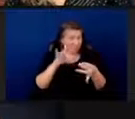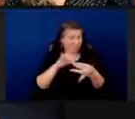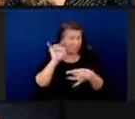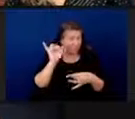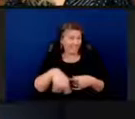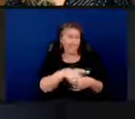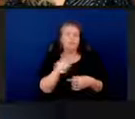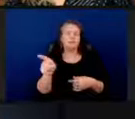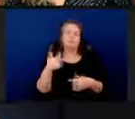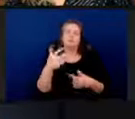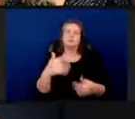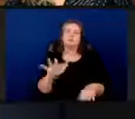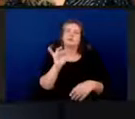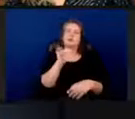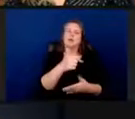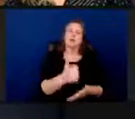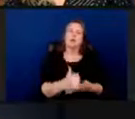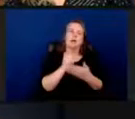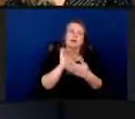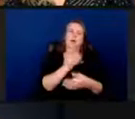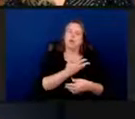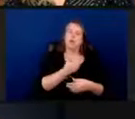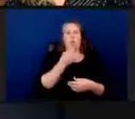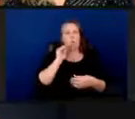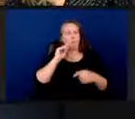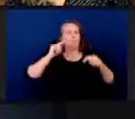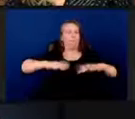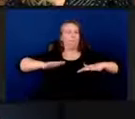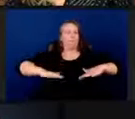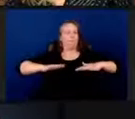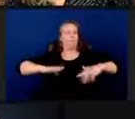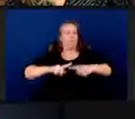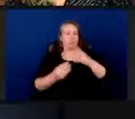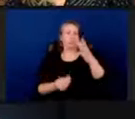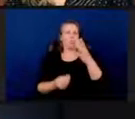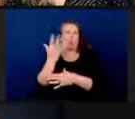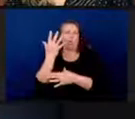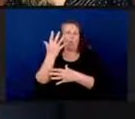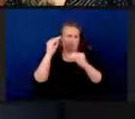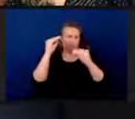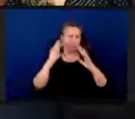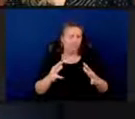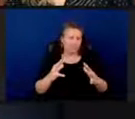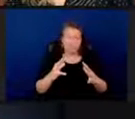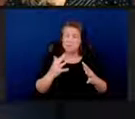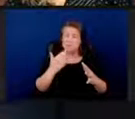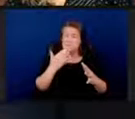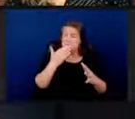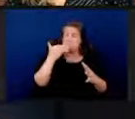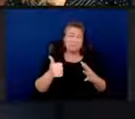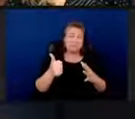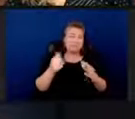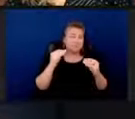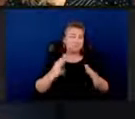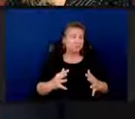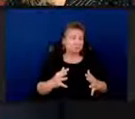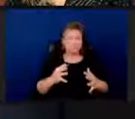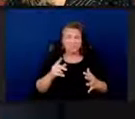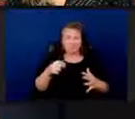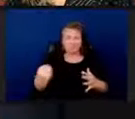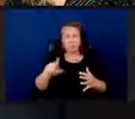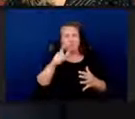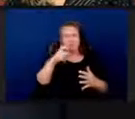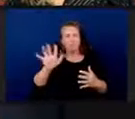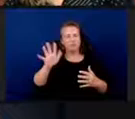أعتقد بأن الإمكانات كثيرة في هذا المجال، ويمكننا أن نضع أفضل الطلاب